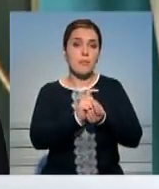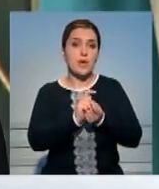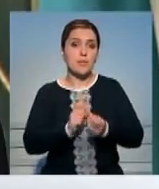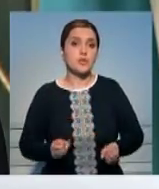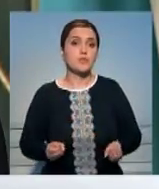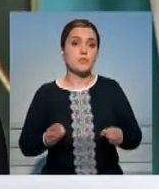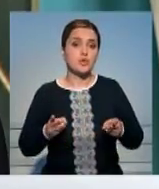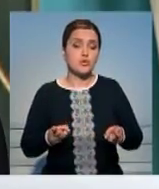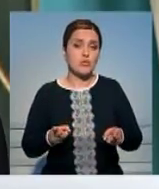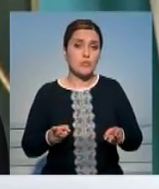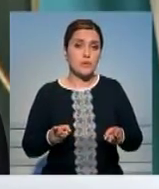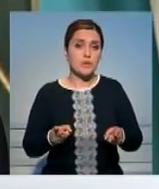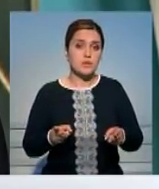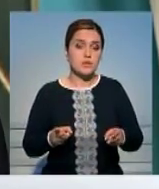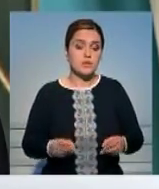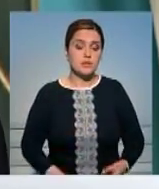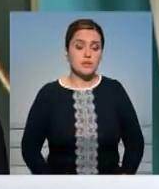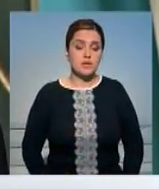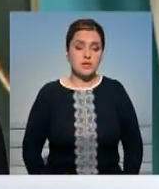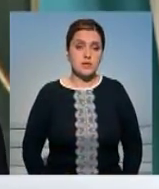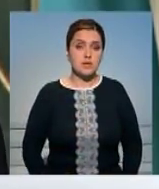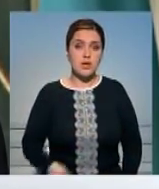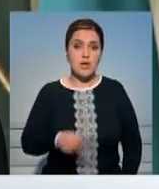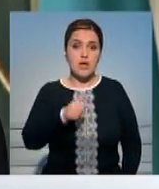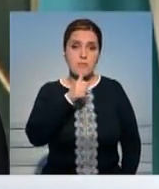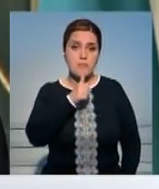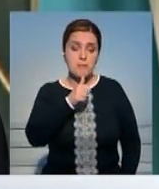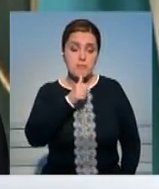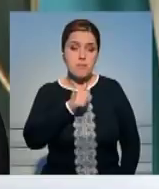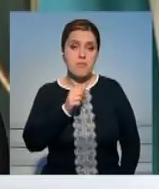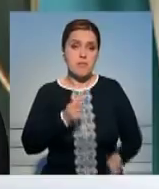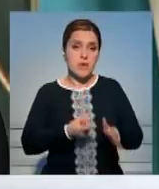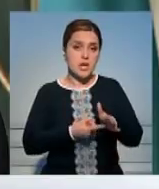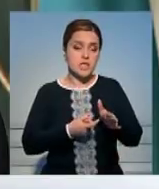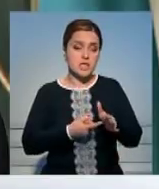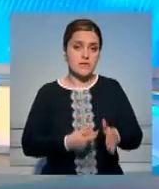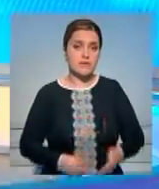преступностью, в методах и формах расследования.